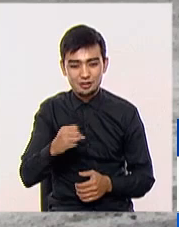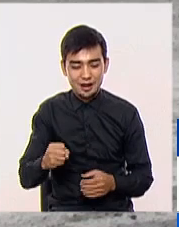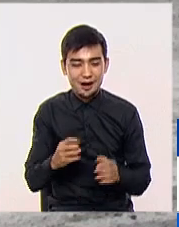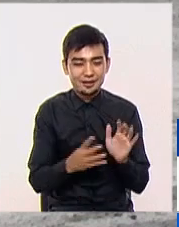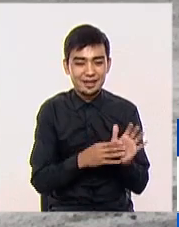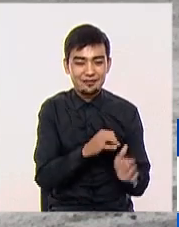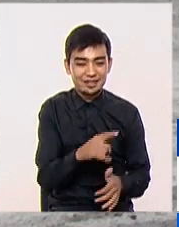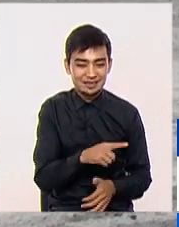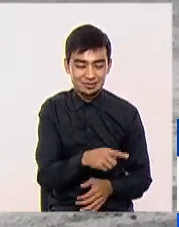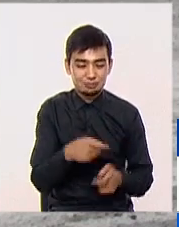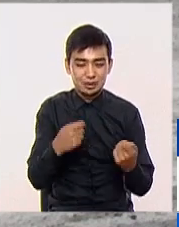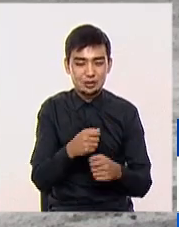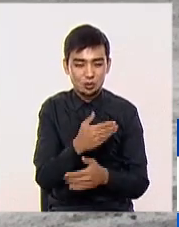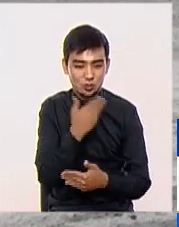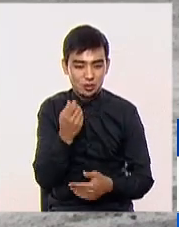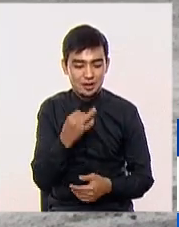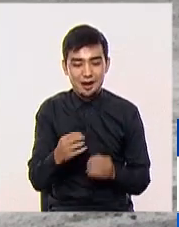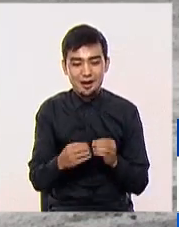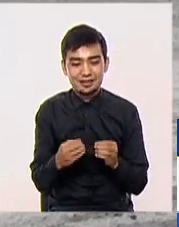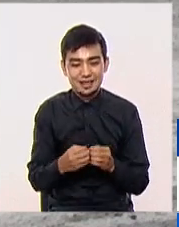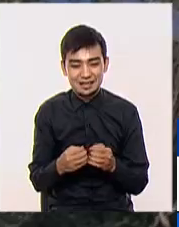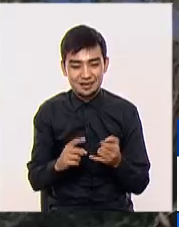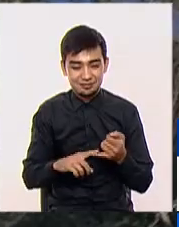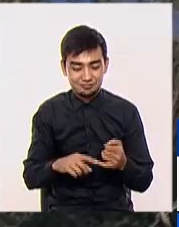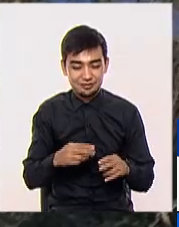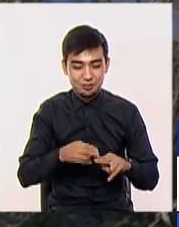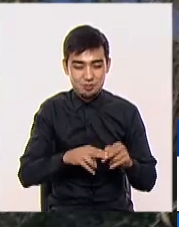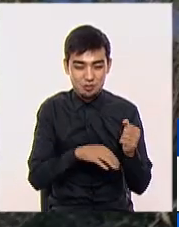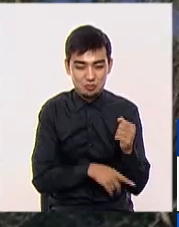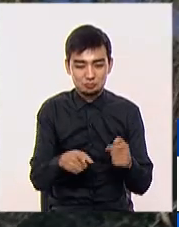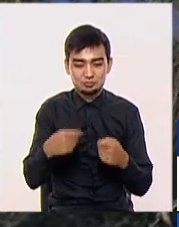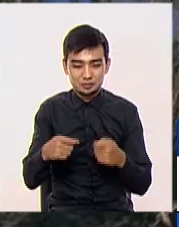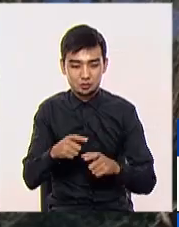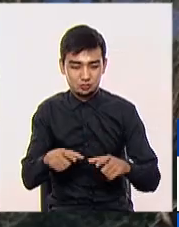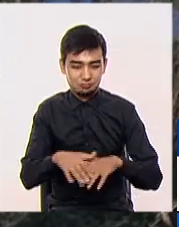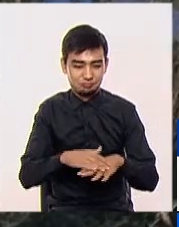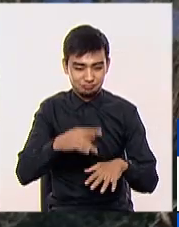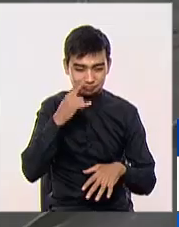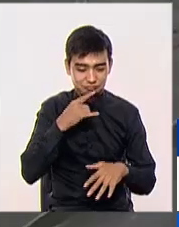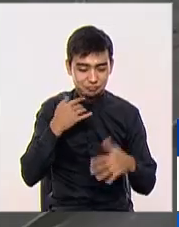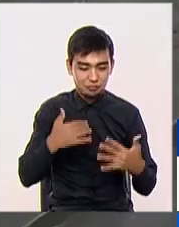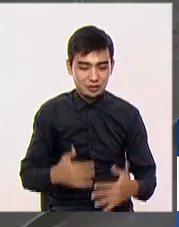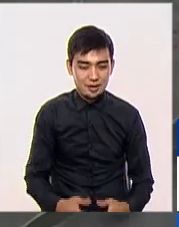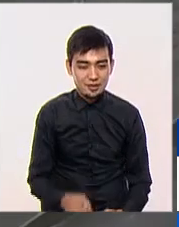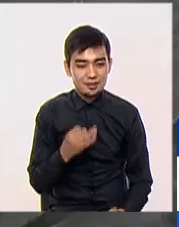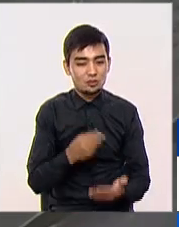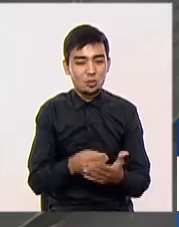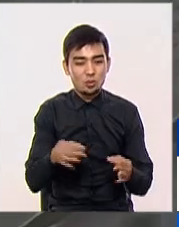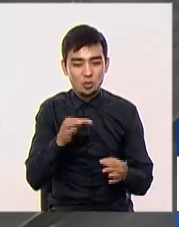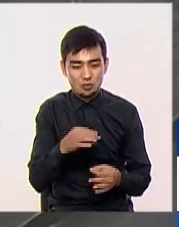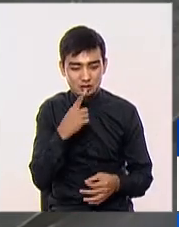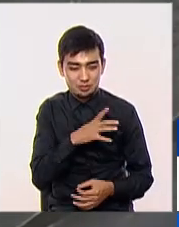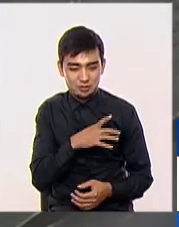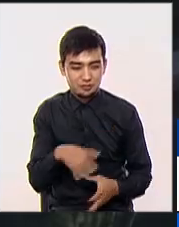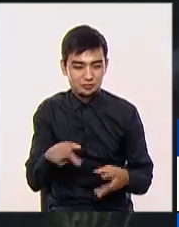не продают, а 10-я покрывает лишь 2% потребностей. На шахте «Рапид» той самой единственной подорожание объясняют тем, что сейчас